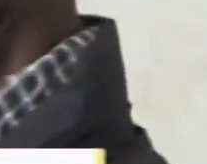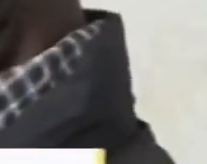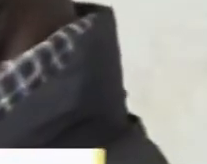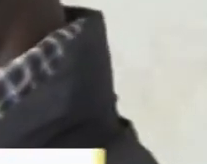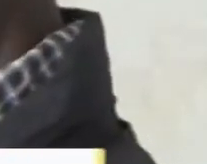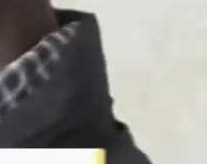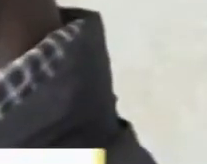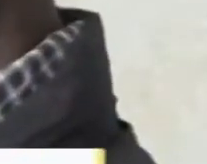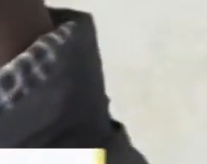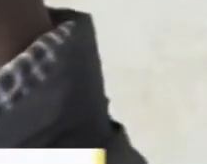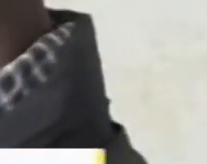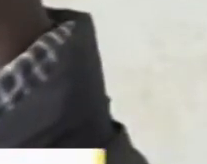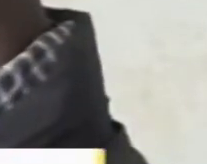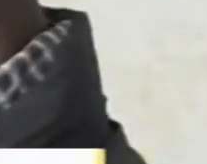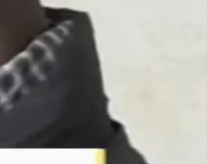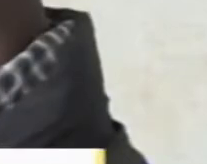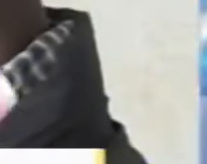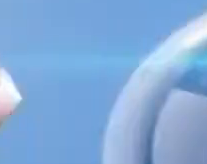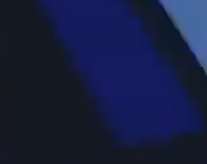zilizopita.